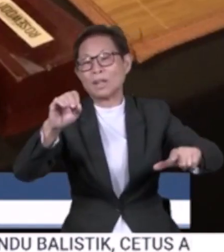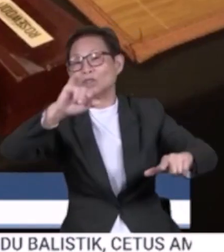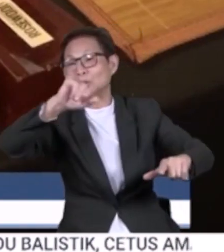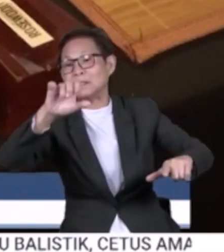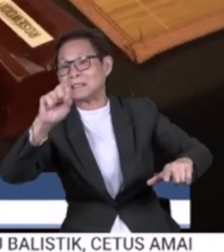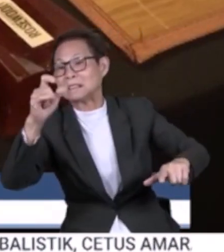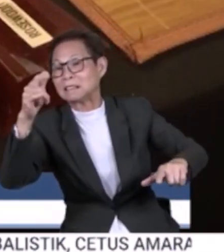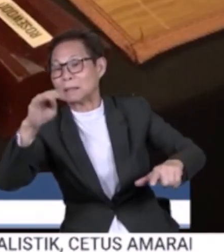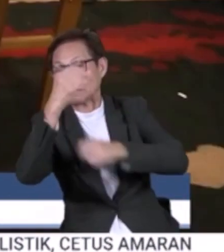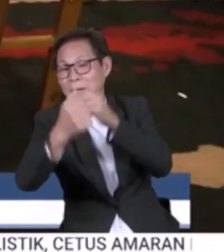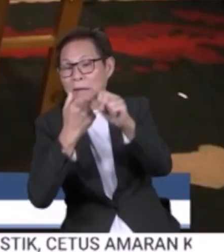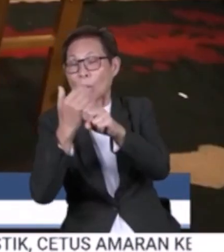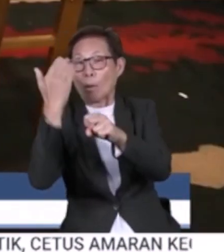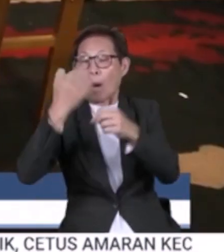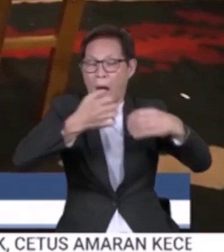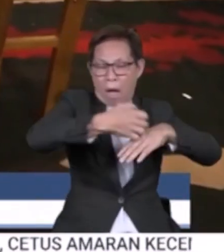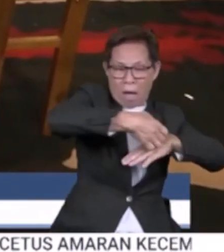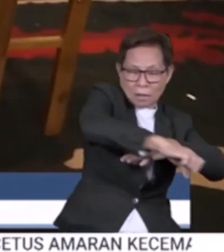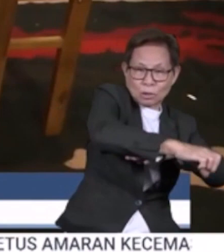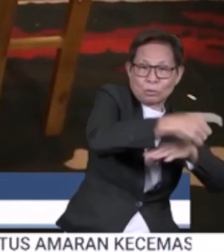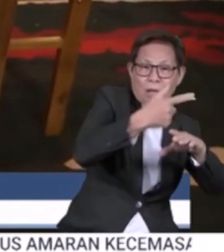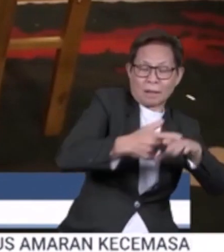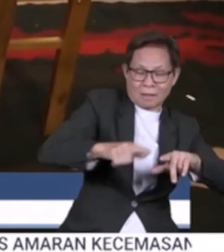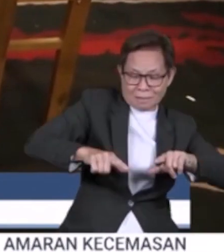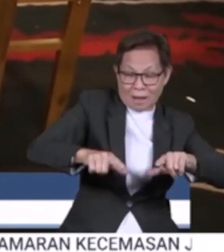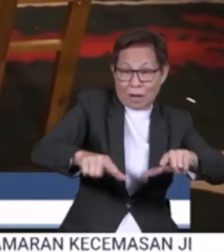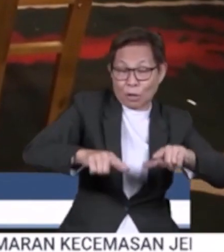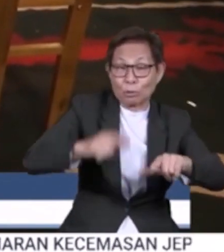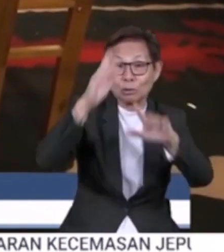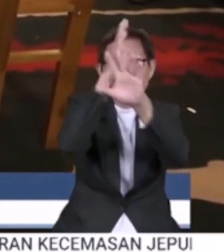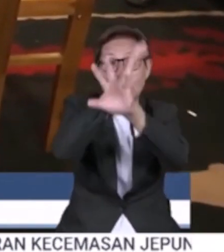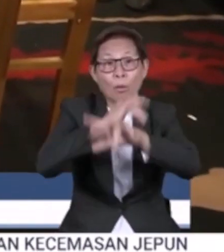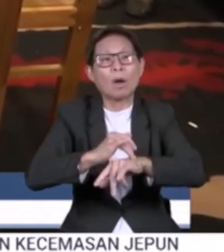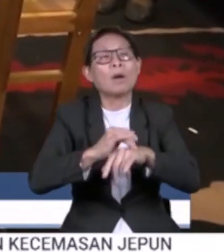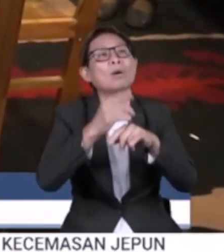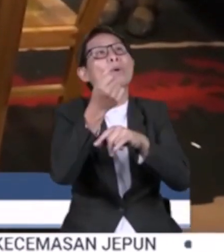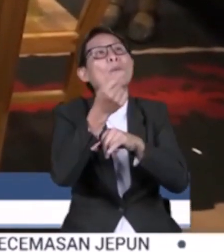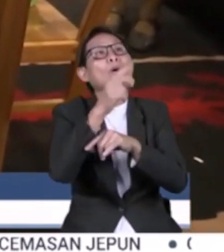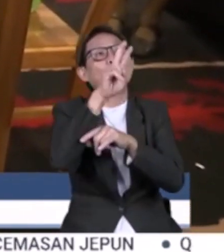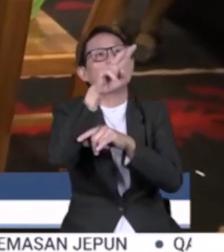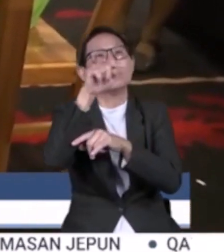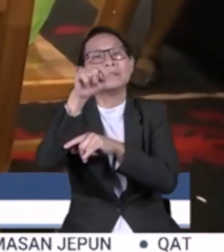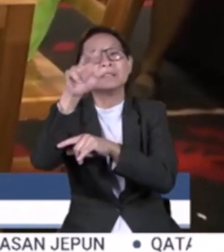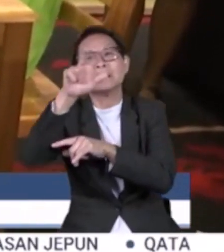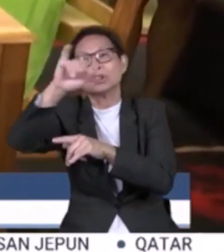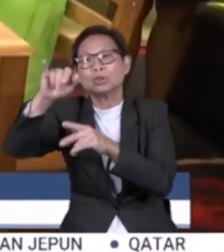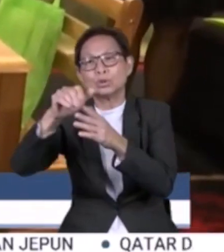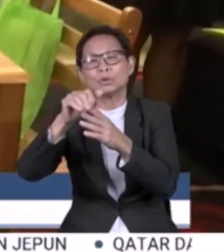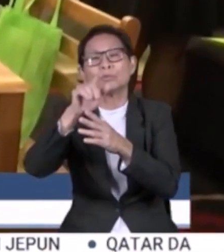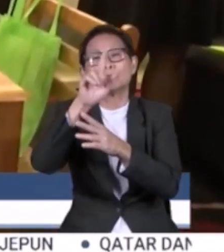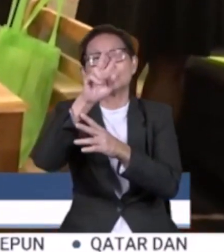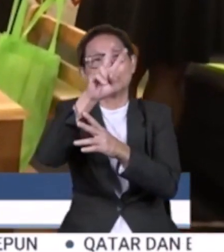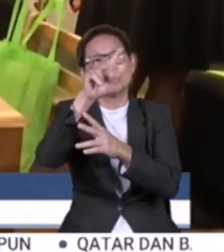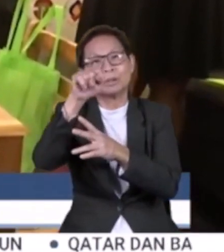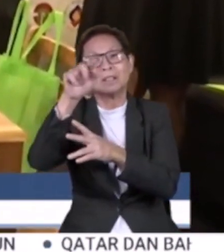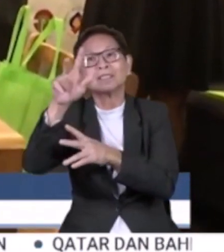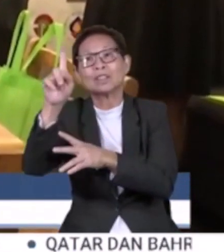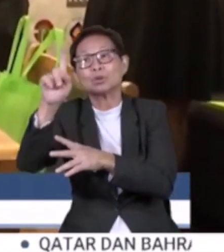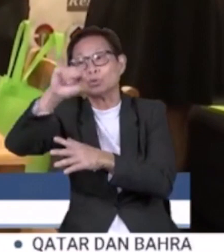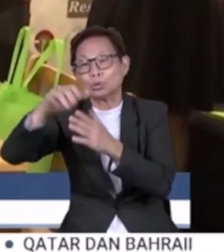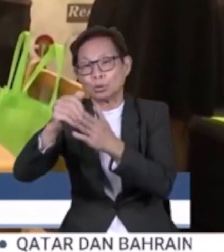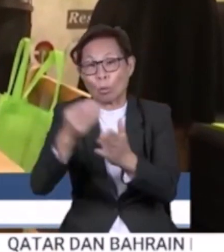tahun lepas export biojisim daripada pelet kayu Srok bernilai 23 pembuahan satu juta Ringgit yaitu peningkatan